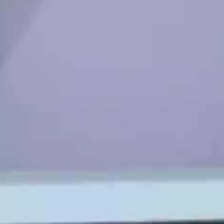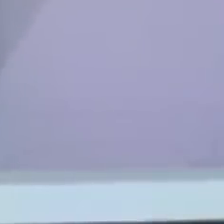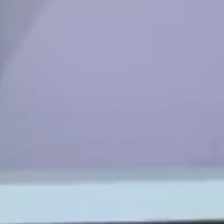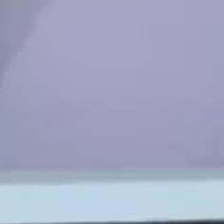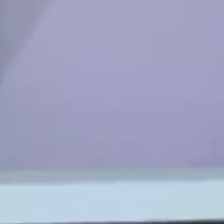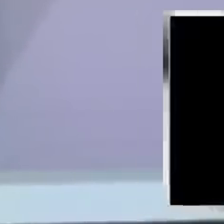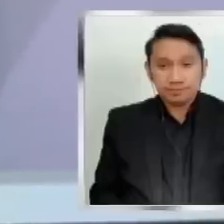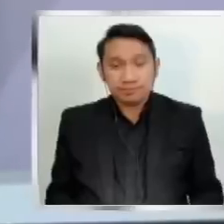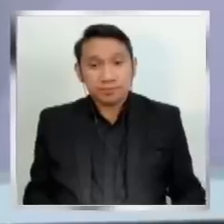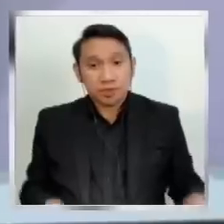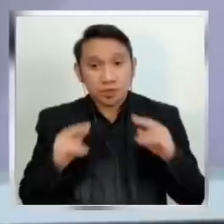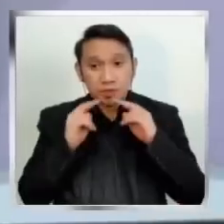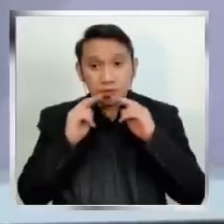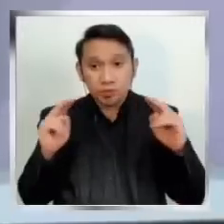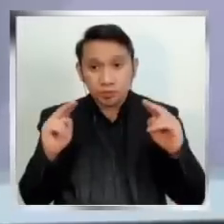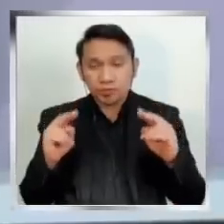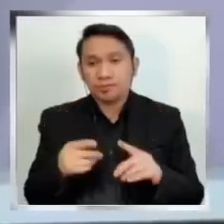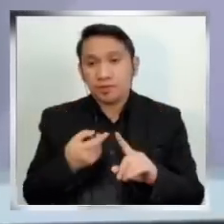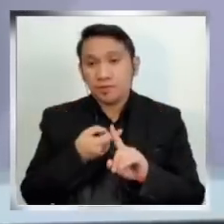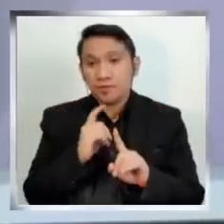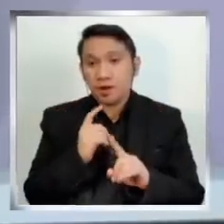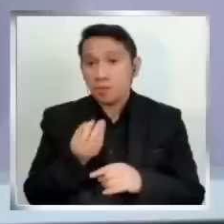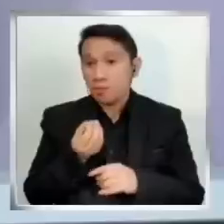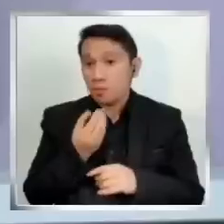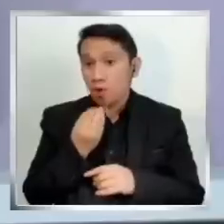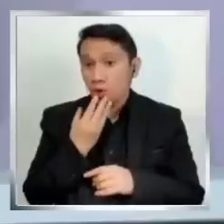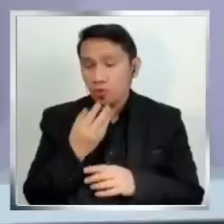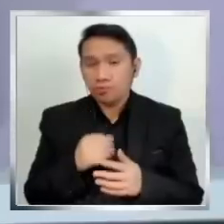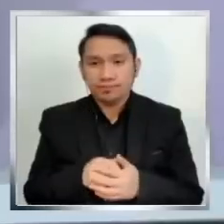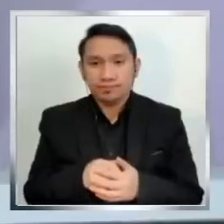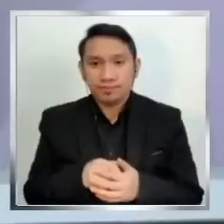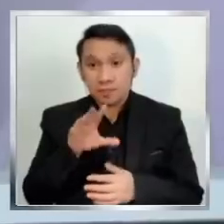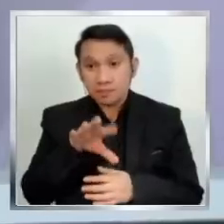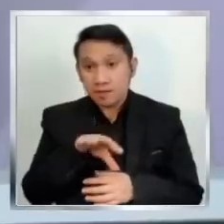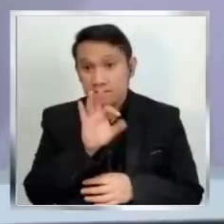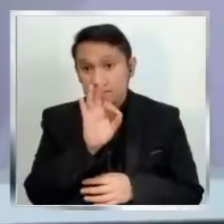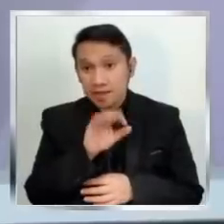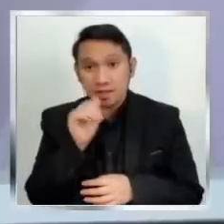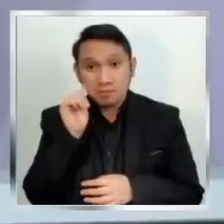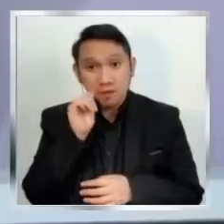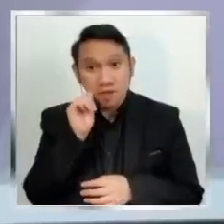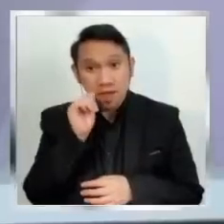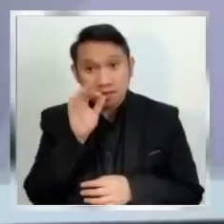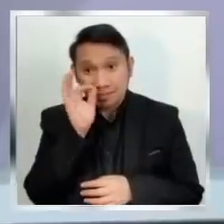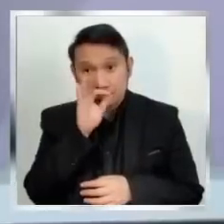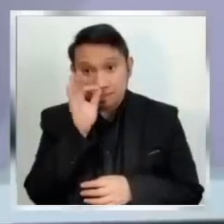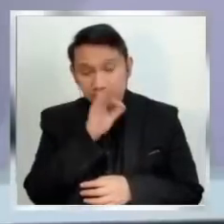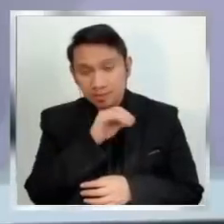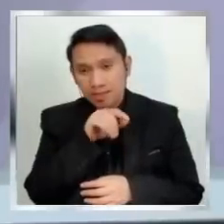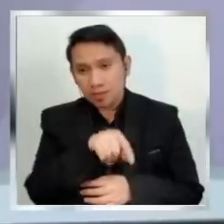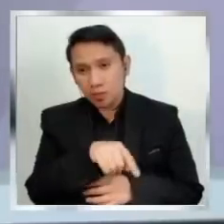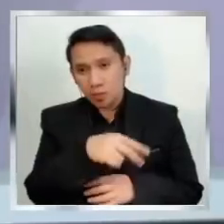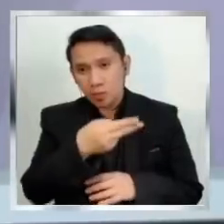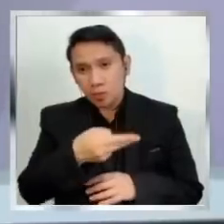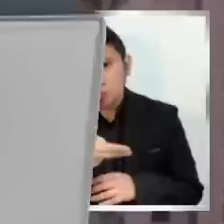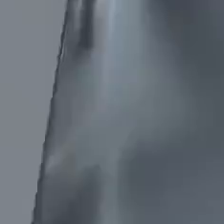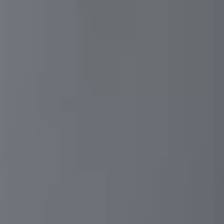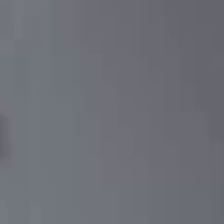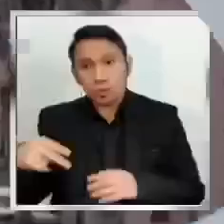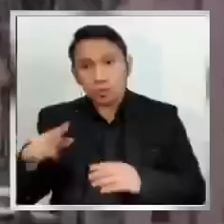Balita mula sa Hong Kong, natagpo ang patay at palutang lutang sa dagat ang isang Pinay domestic helper. Nakatutok si JP Soriano.